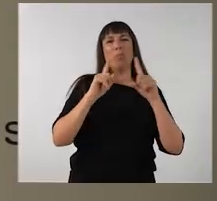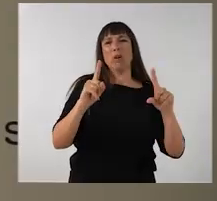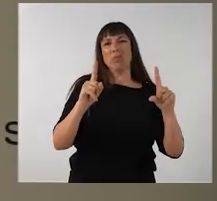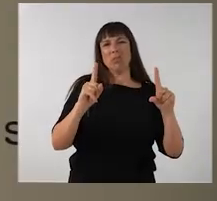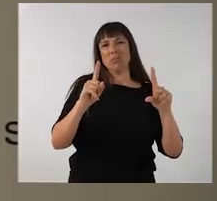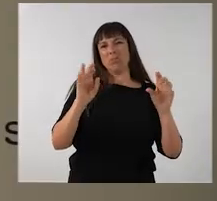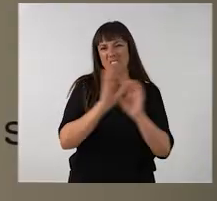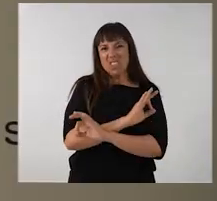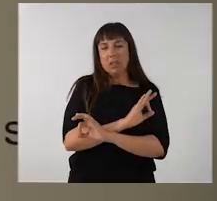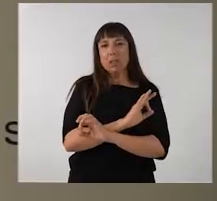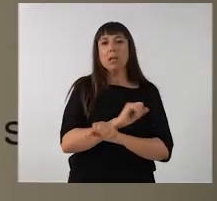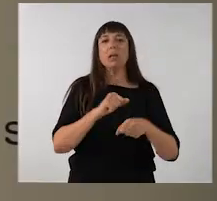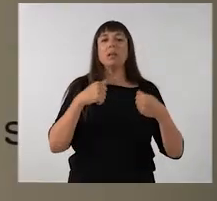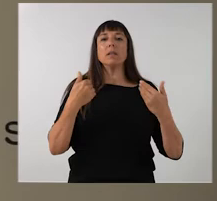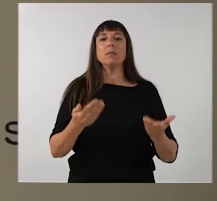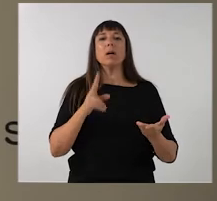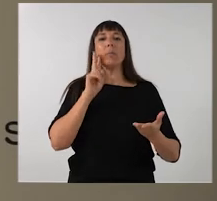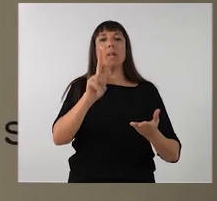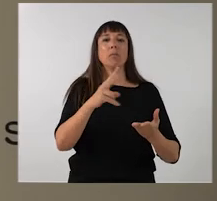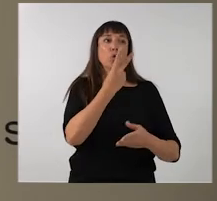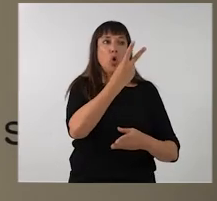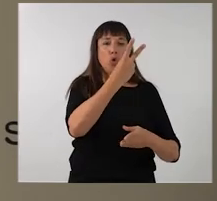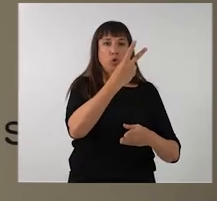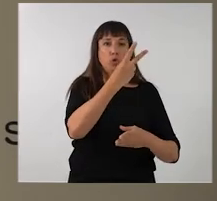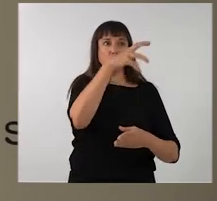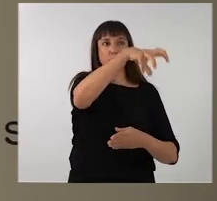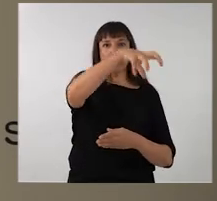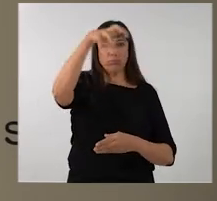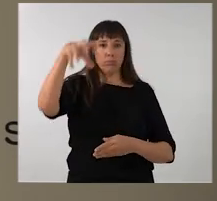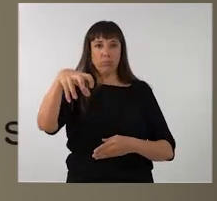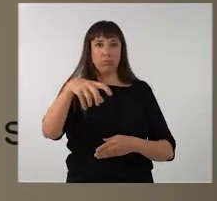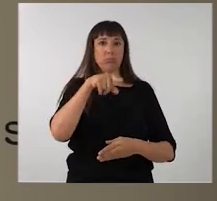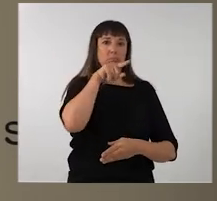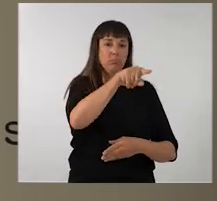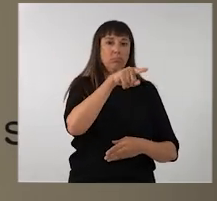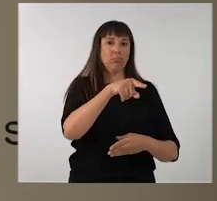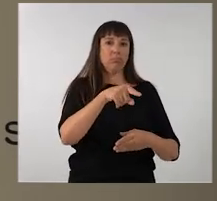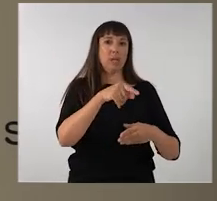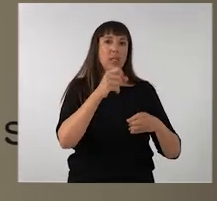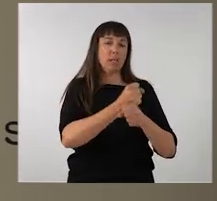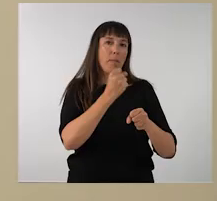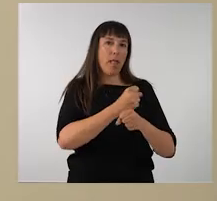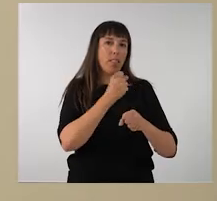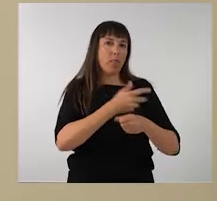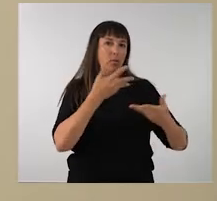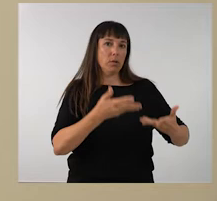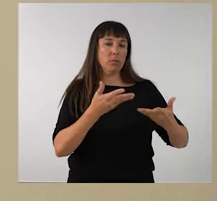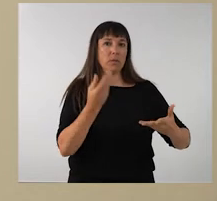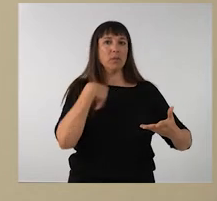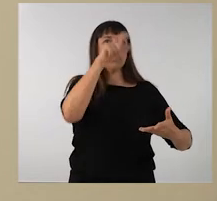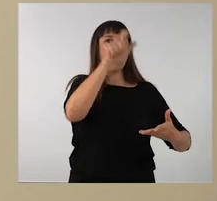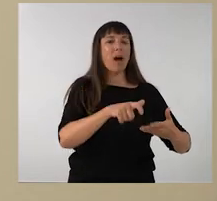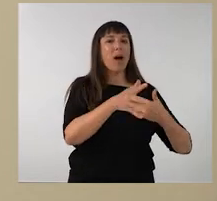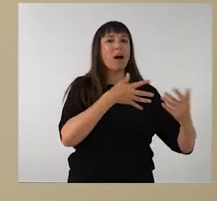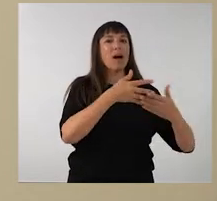menys beneficiats, no? Trobem aquests dos treballs, un treball contemporani de la Raquel Sánchez